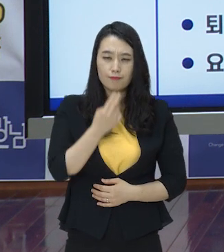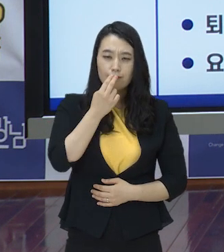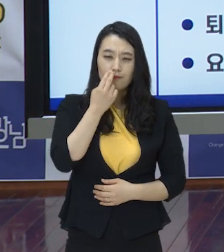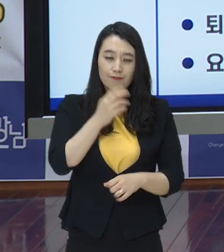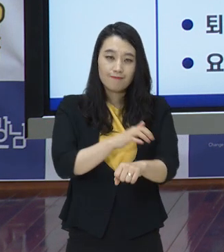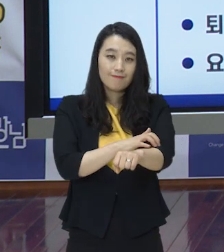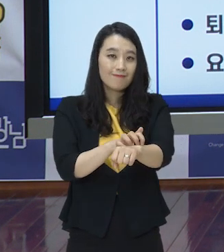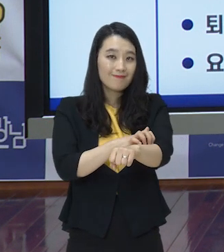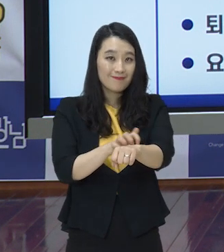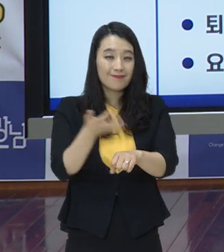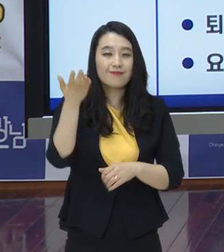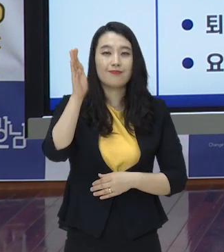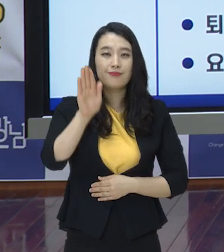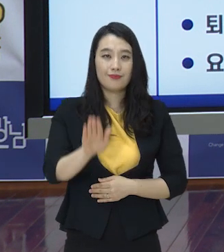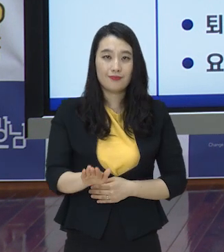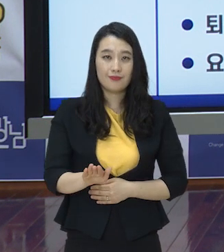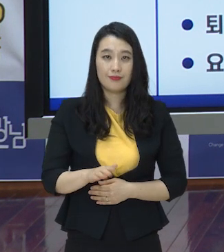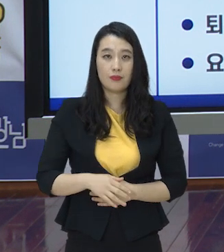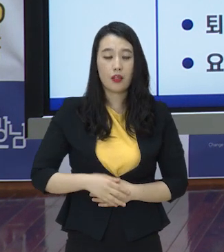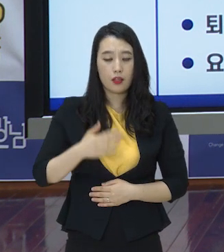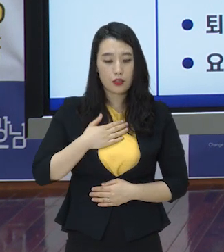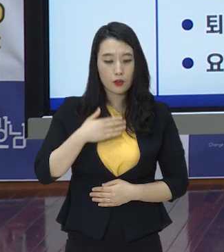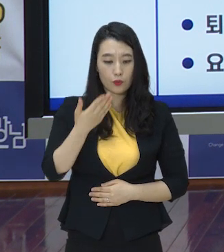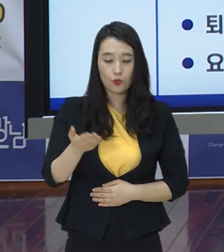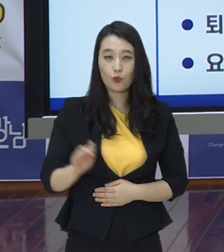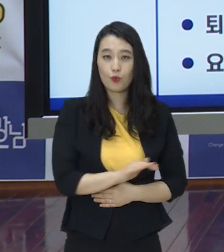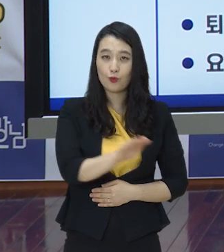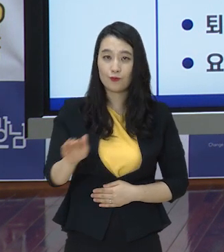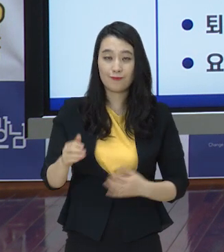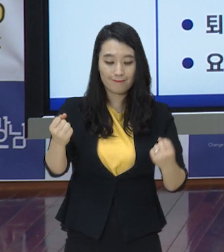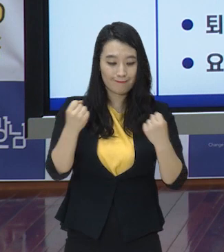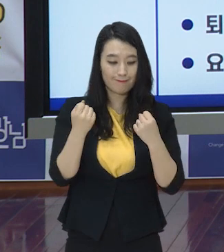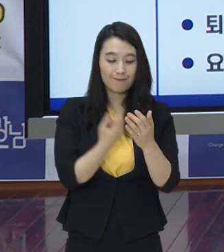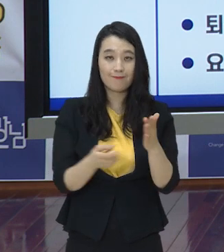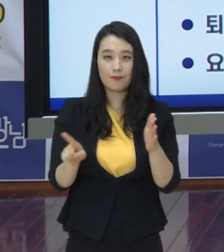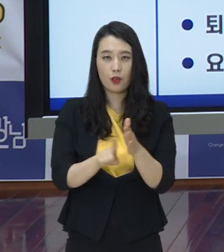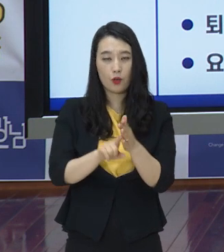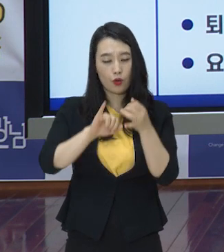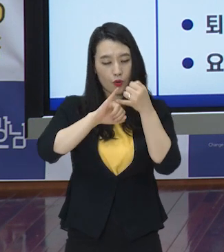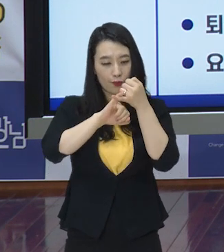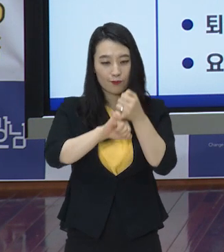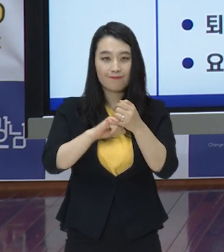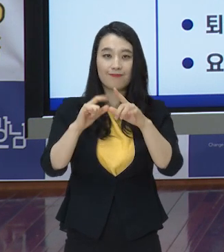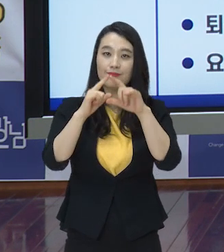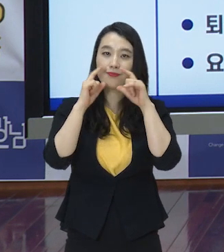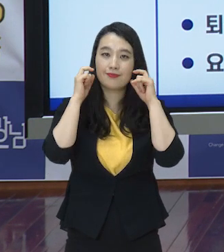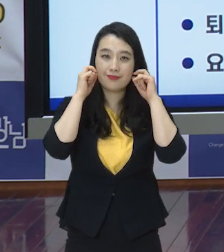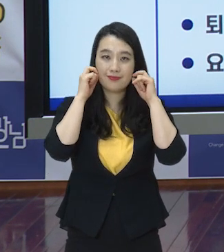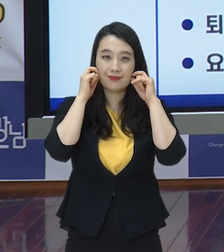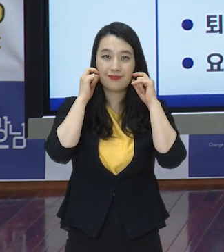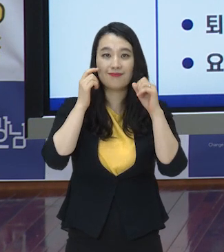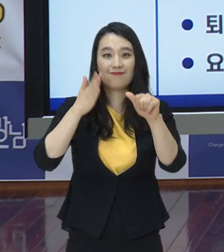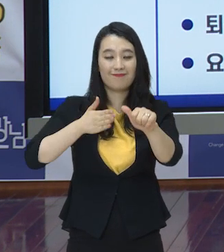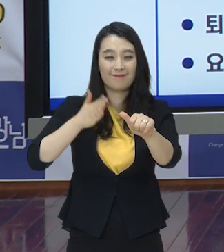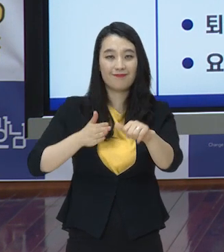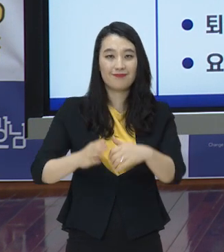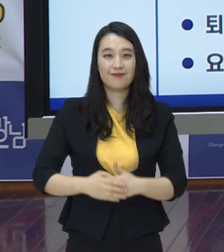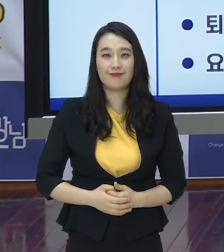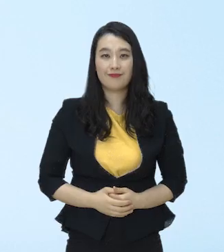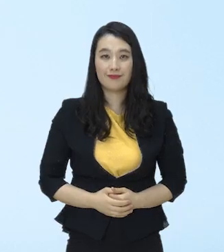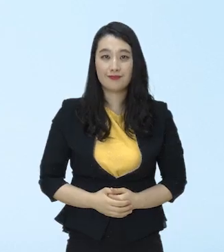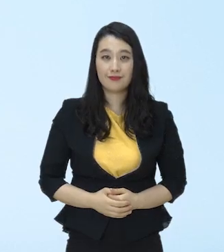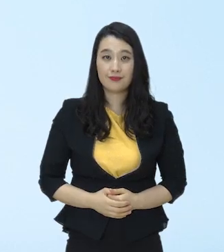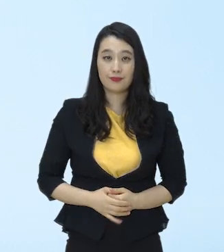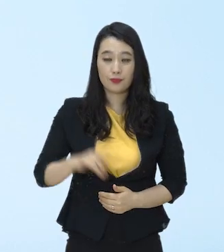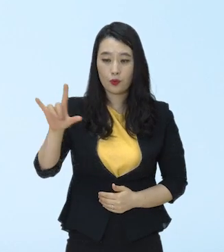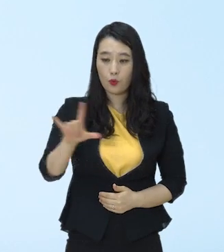어려운 시기지만 나눠 우리의 건강을 위해 반드시 마스크를 착용해 주시기를 바랍니다.